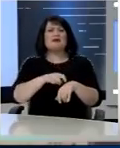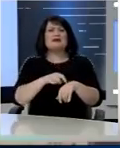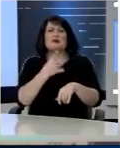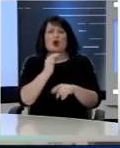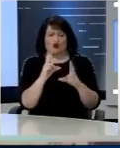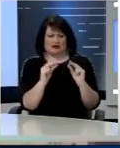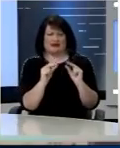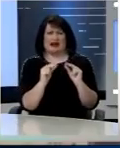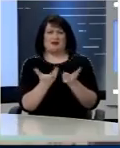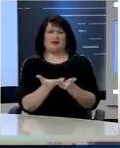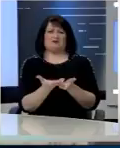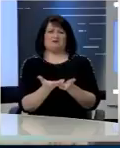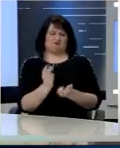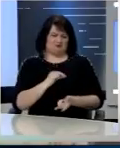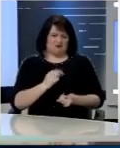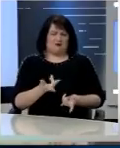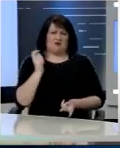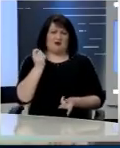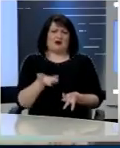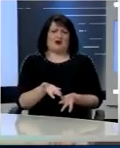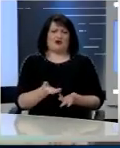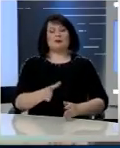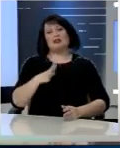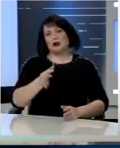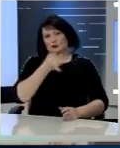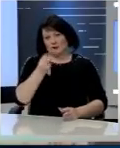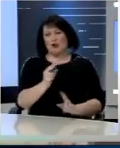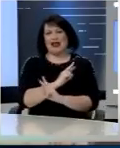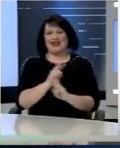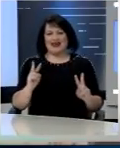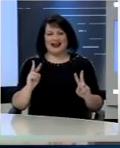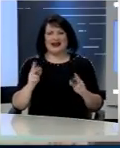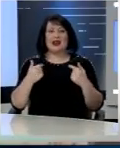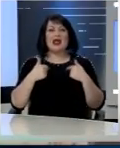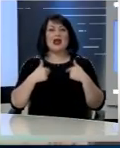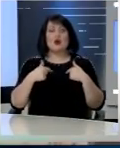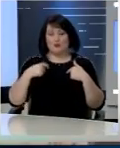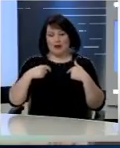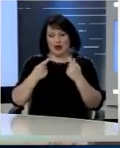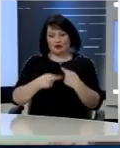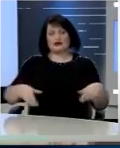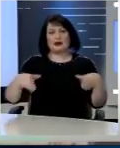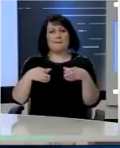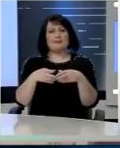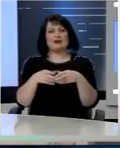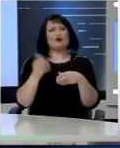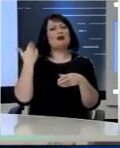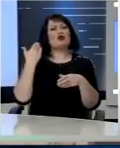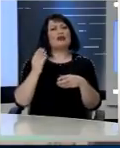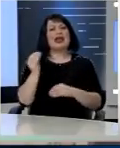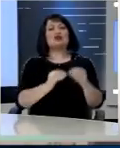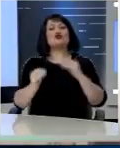συζήτηση. Θέλω να διευκρινίσω στο σώμα ότι εγώ δεν ήμουν μέλος της Επιτροπής, της Υποεπιτροπής των